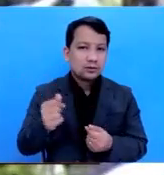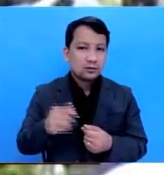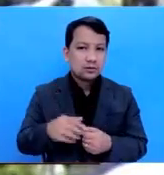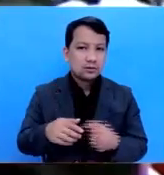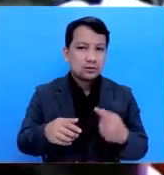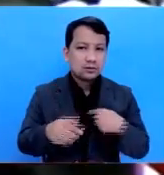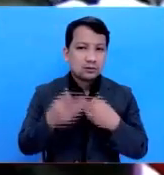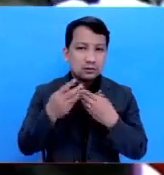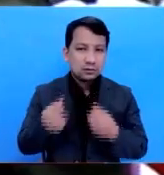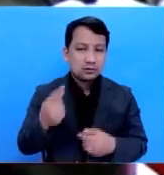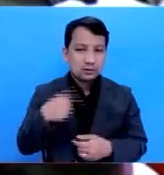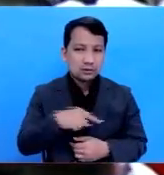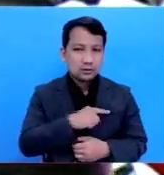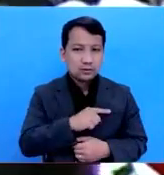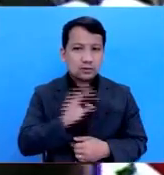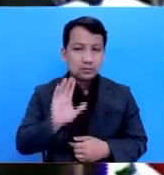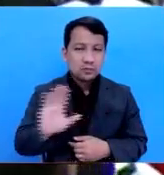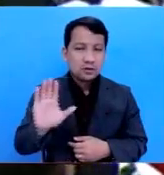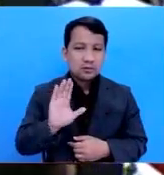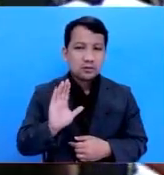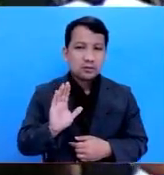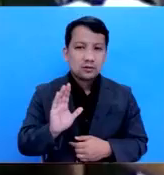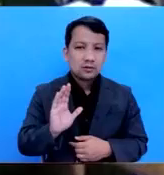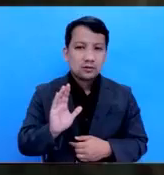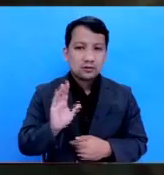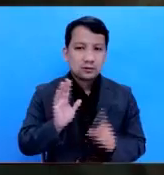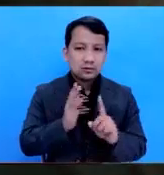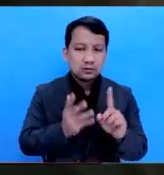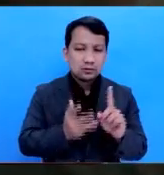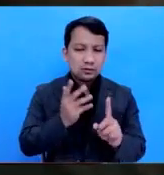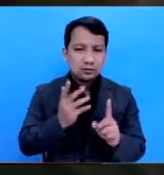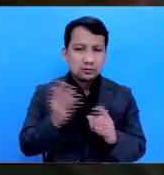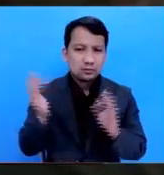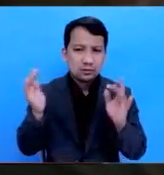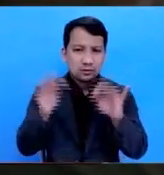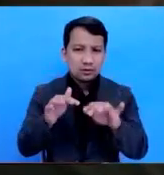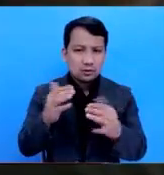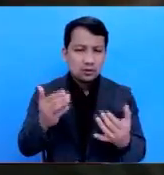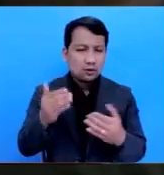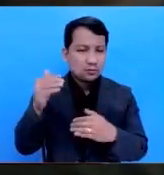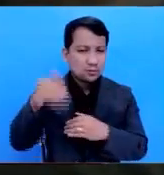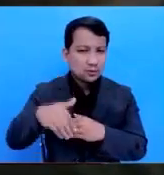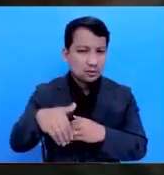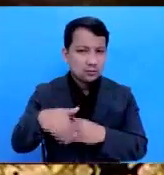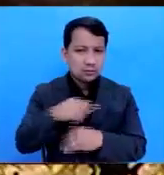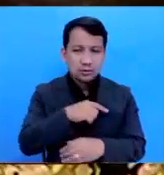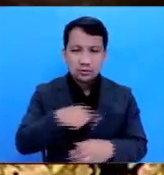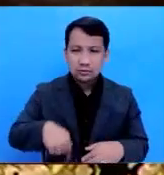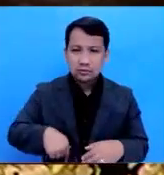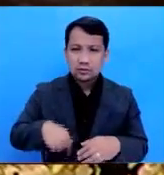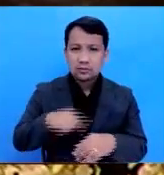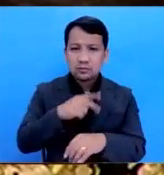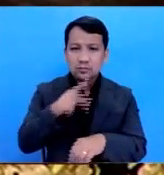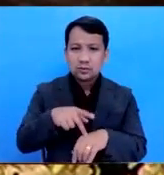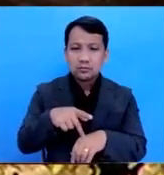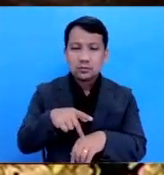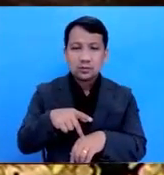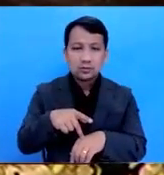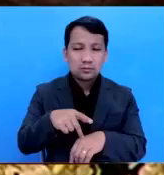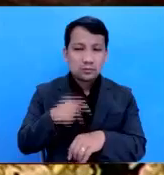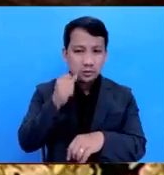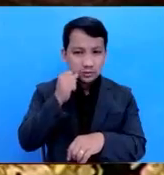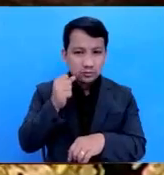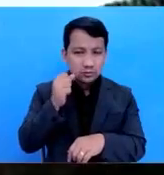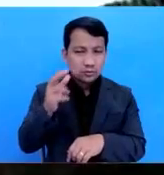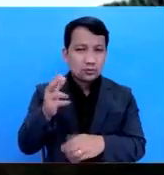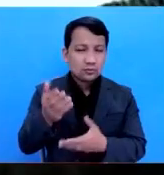din kami. At iba pang tagahanga ang dumagsa ngayong gabi sa burol ng Queen of Philippine Movies na si Susan Roses. Nagbigay